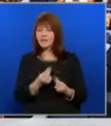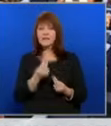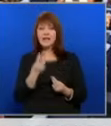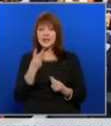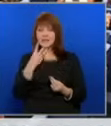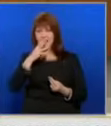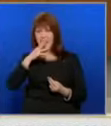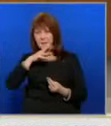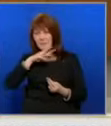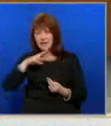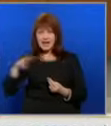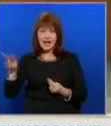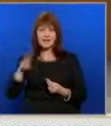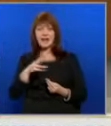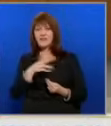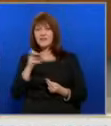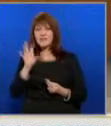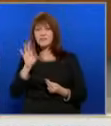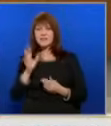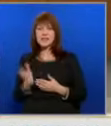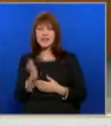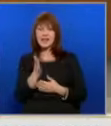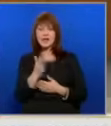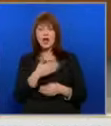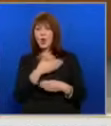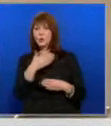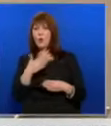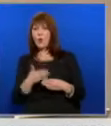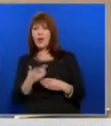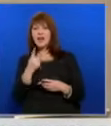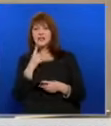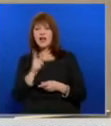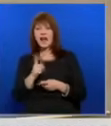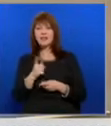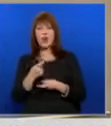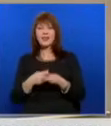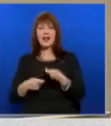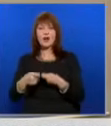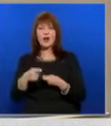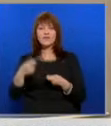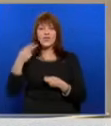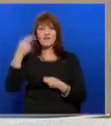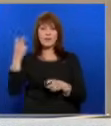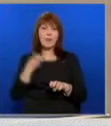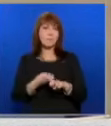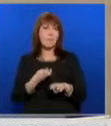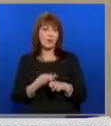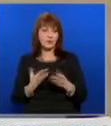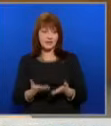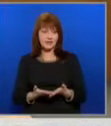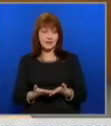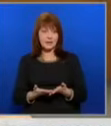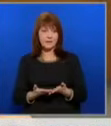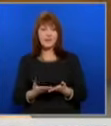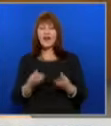лева. Много добре. До кога ще бъдат търговски дружества болниците? Възраждане не подкрепя така представения